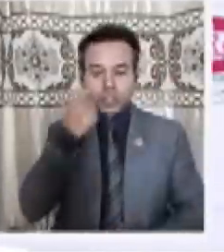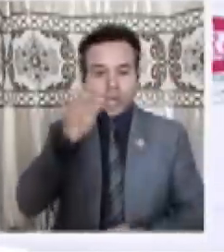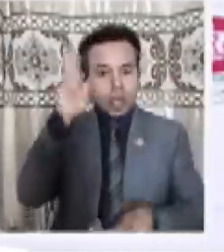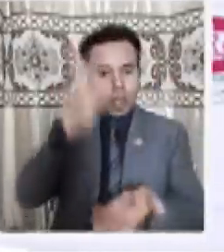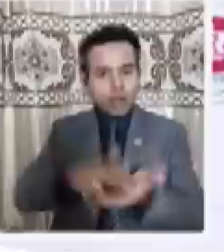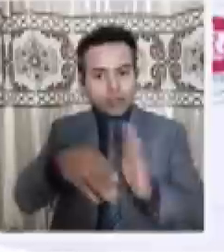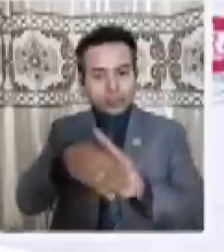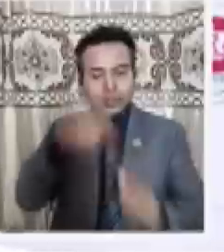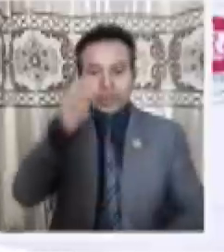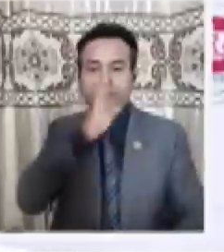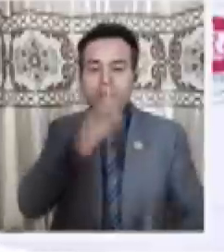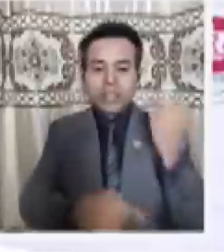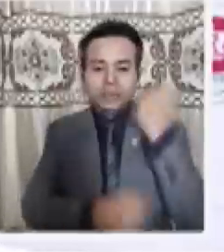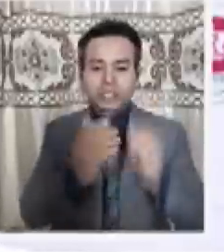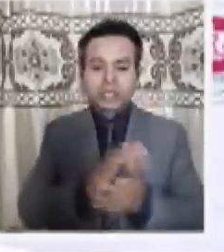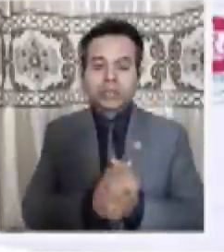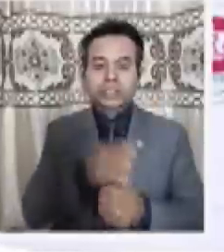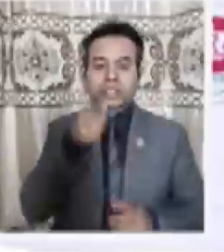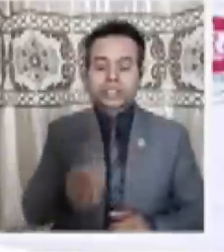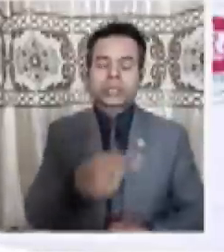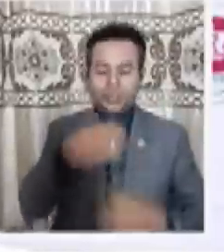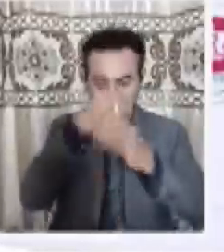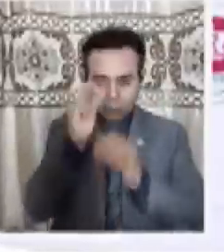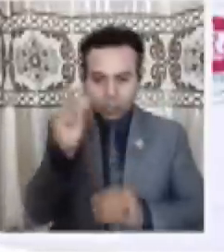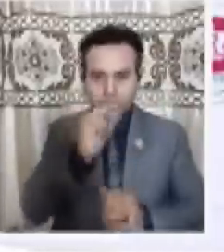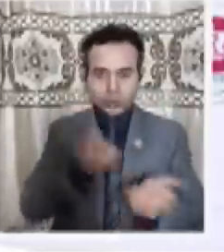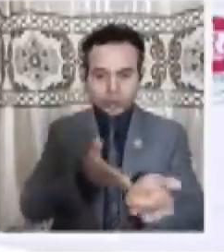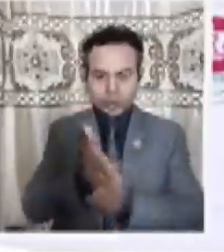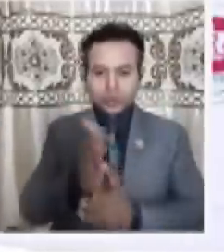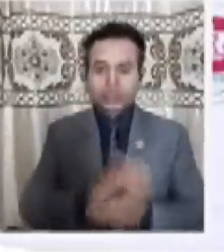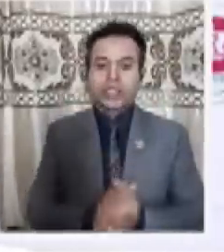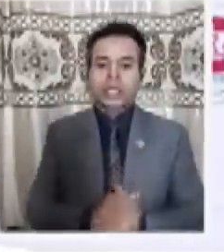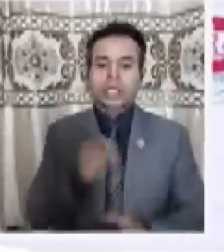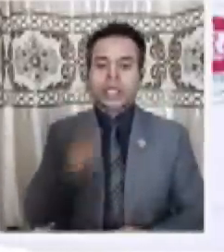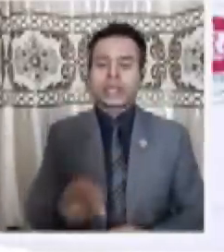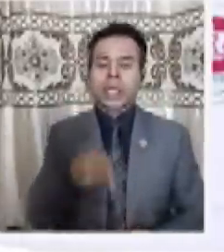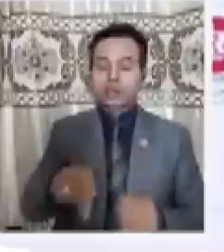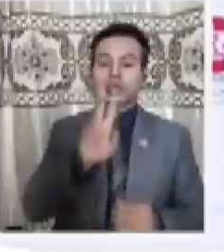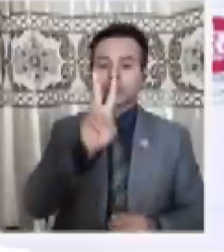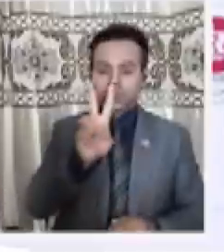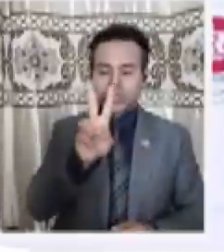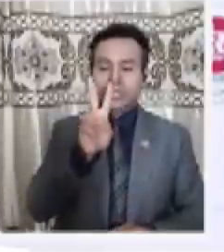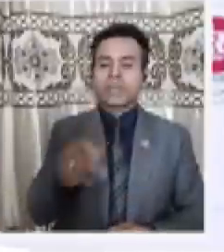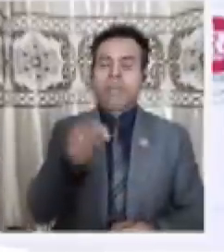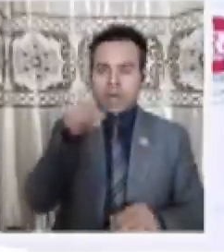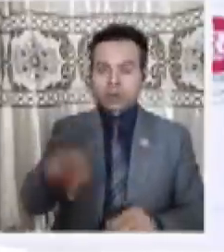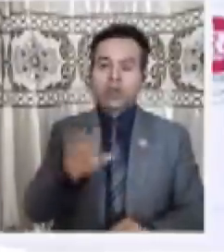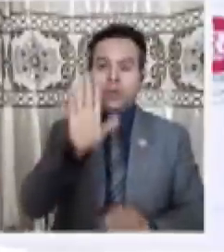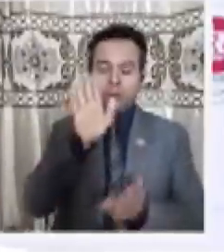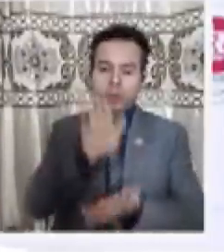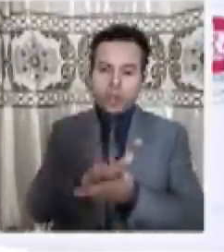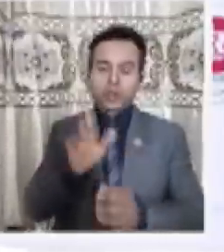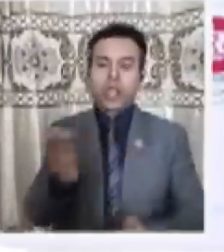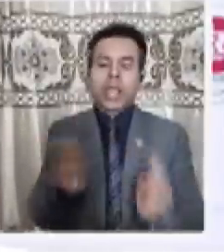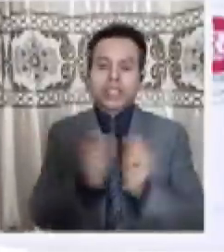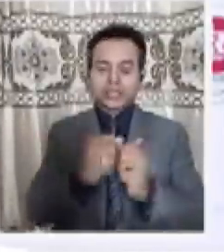তবে 19টি কার্যক্রম চালাচ্ছে, 2টি এখনও চালায় না। যে 2টি চালাচ্ছে না, এখনও কার্যক্রম শুরু করে